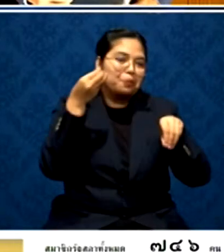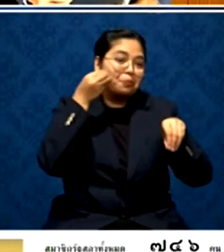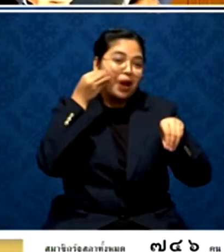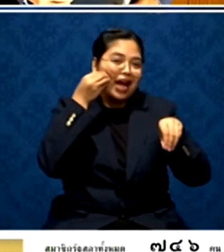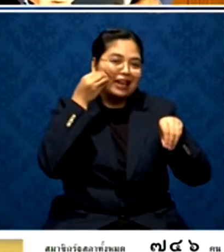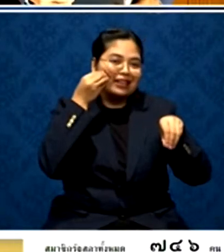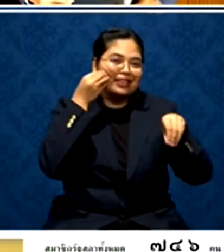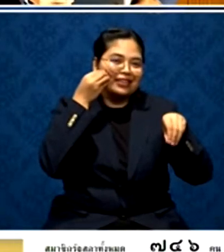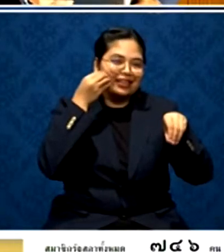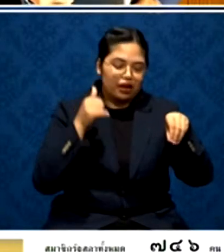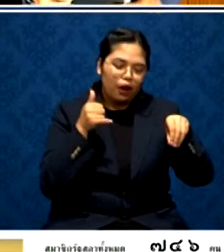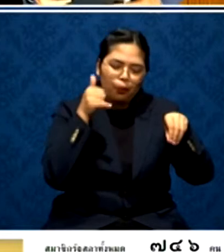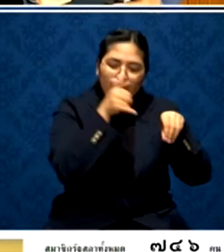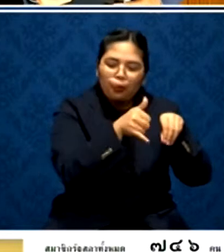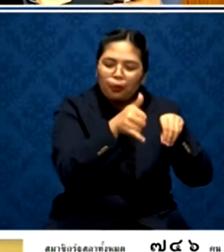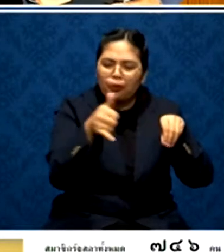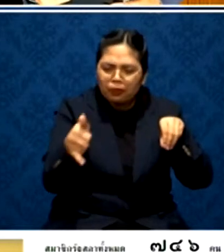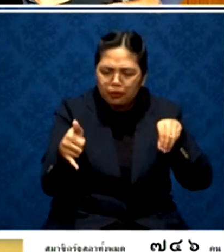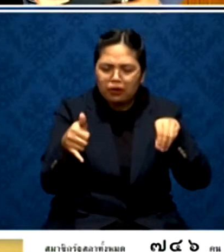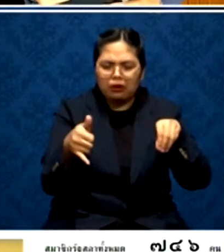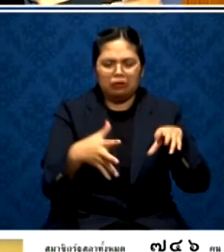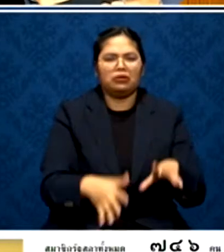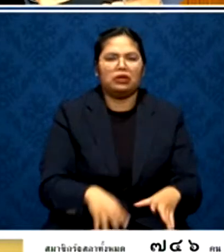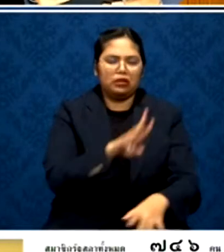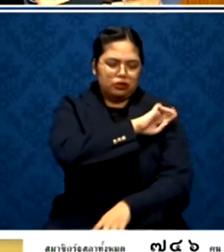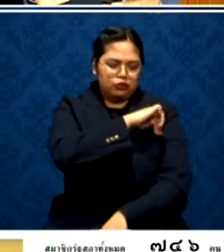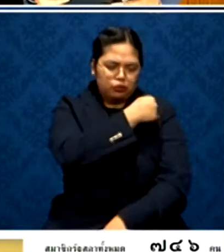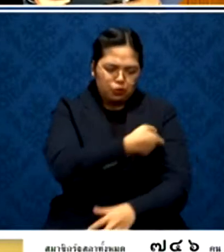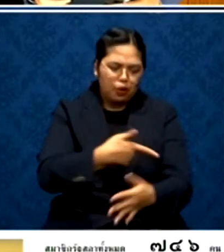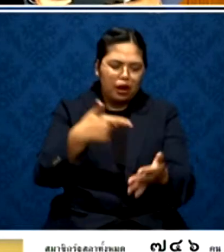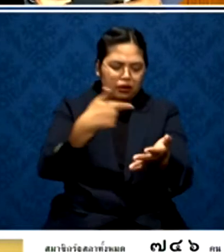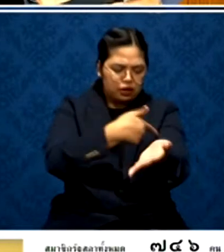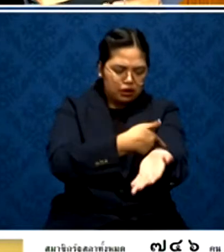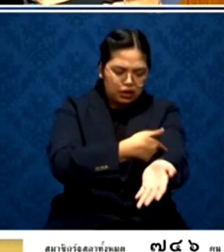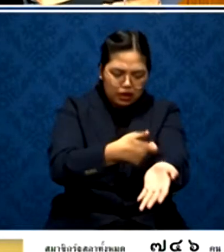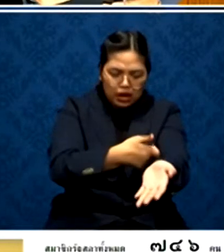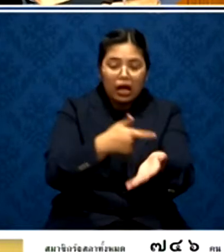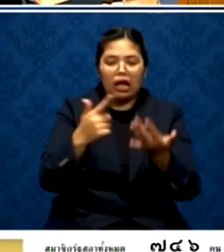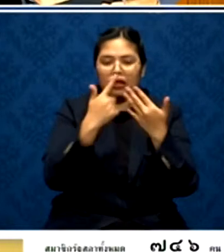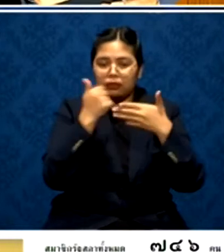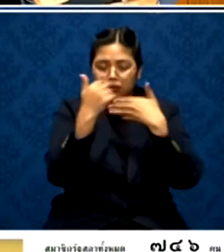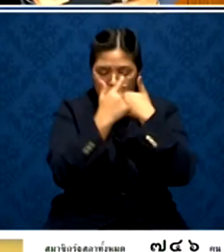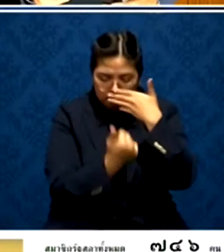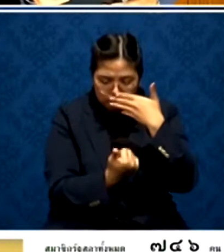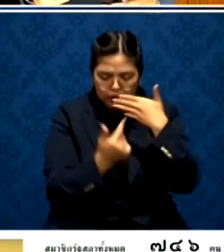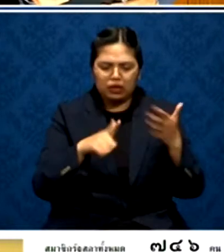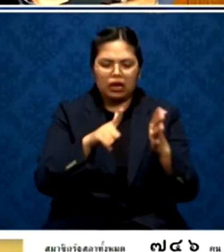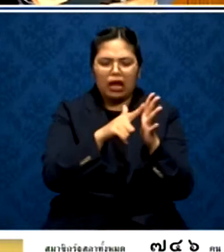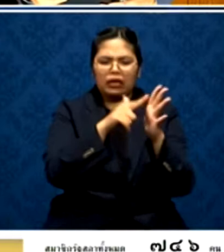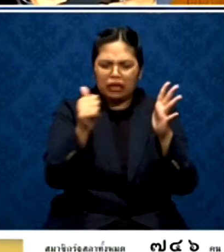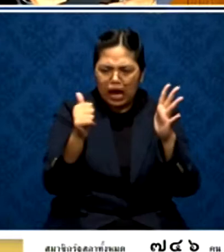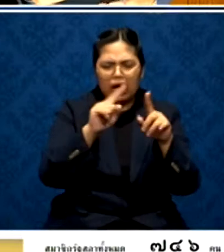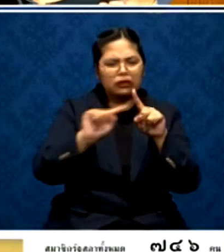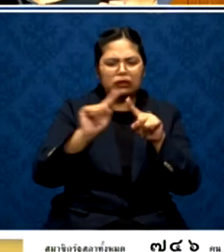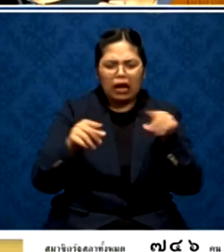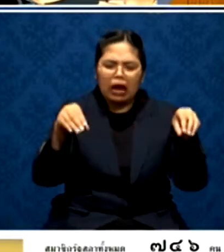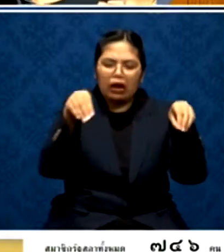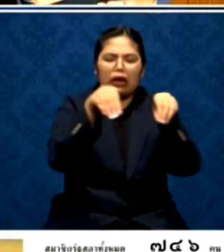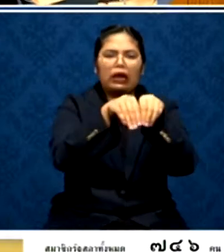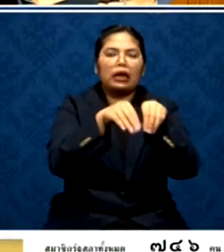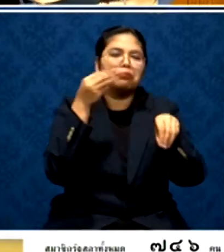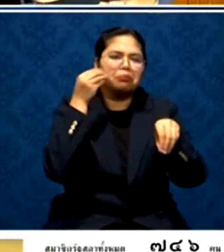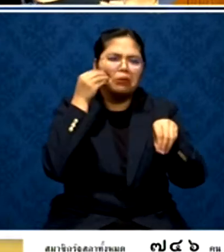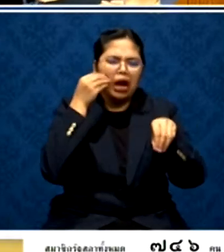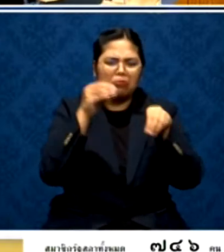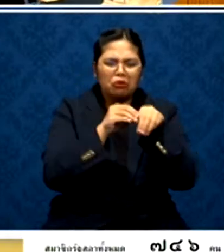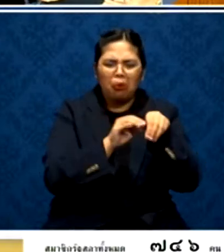การนัดพบแพทย์การตรวจเลือดและการรับยา ประชาชนไม่ต้องลำบากเดินทางไกลเข้าไปโรงพยาบาล